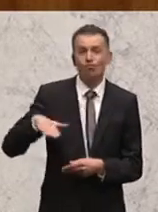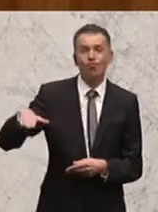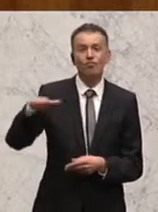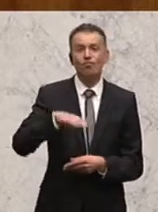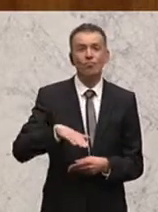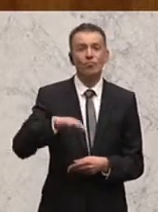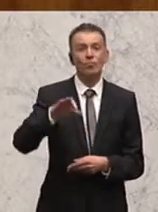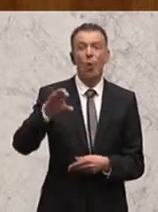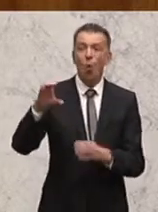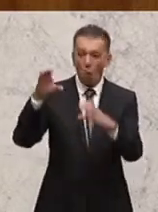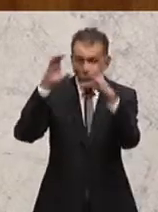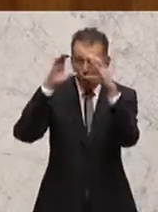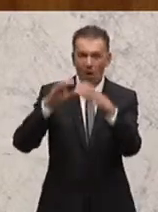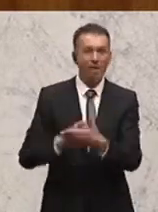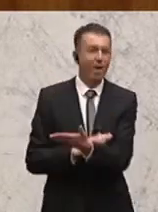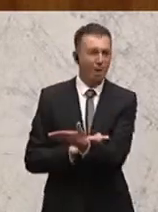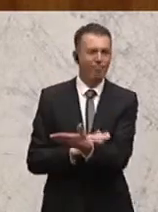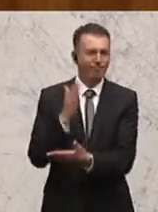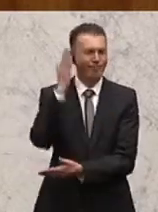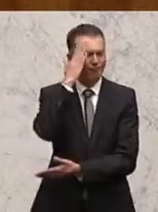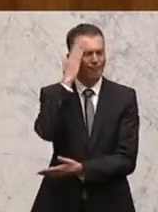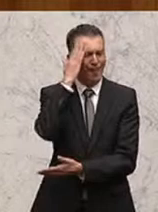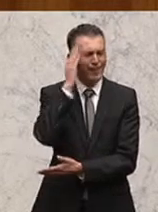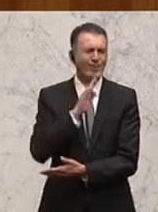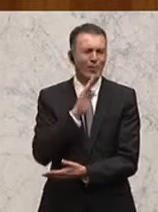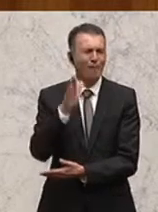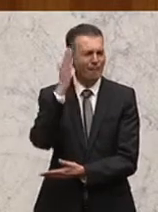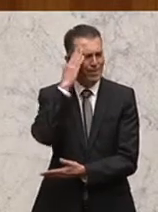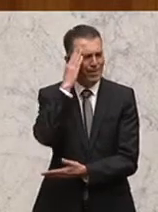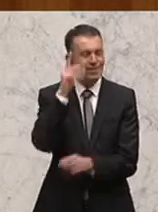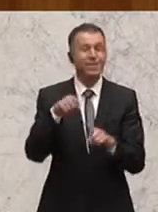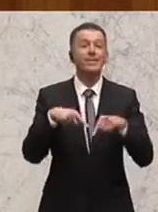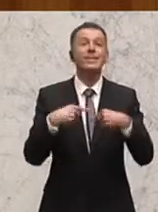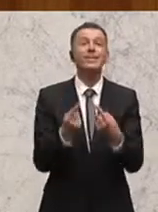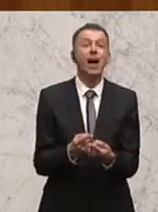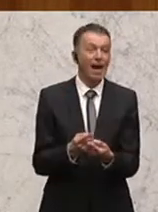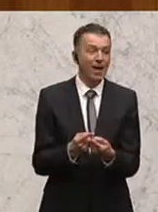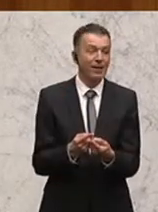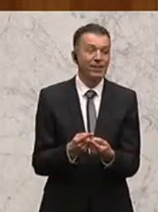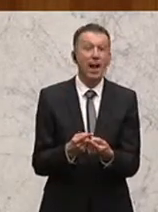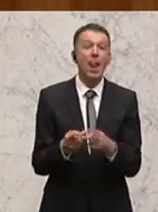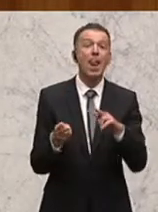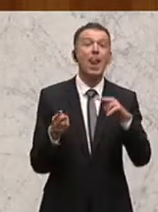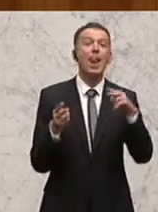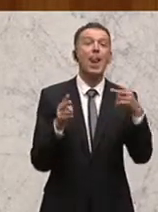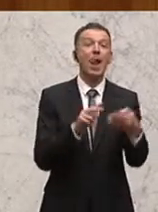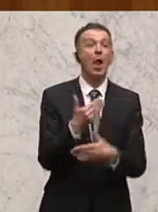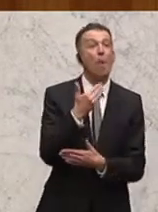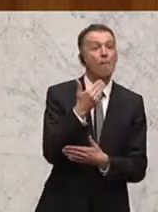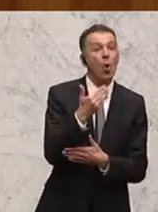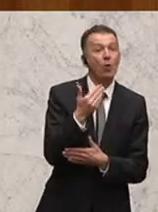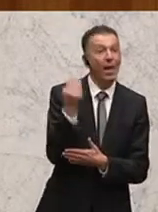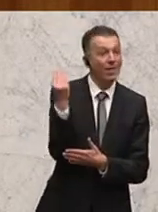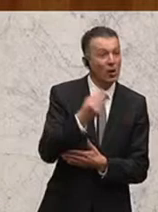SPÖ, ÖVP, natürlich weiß, das geht dann eindeutig in Richtung moderne Schule. Ja. Und